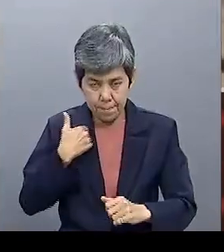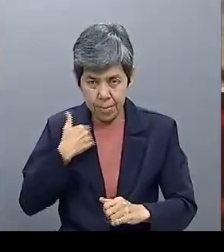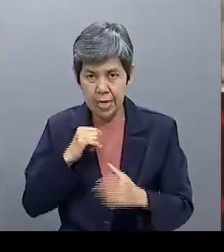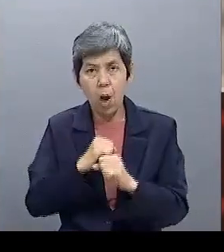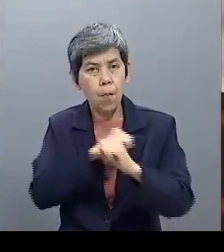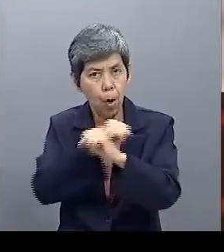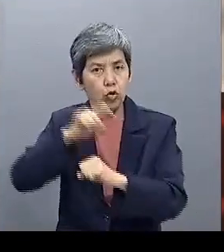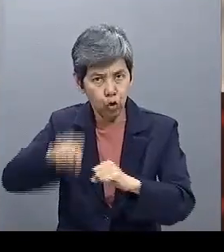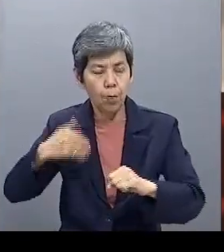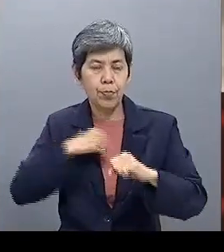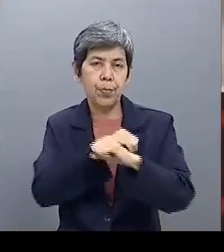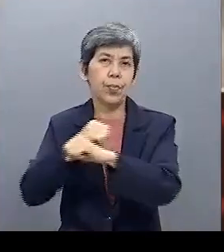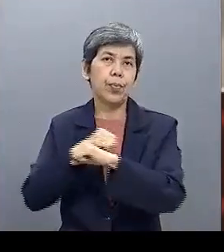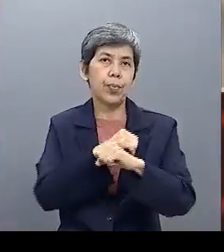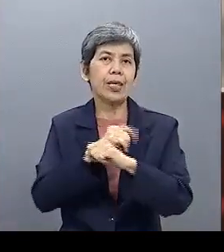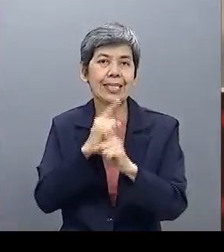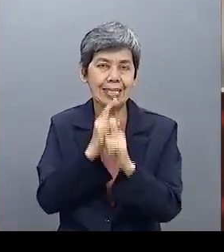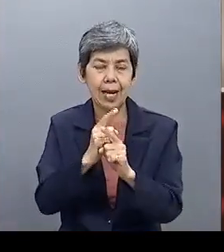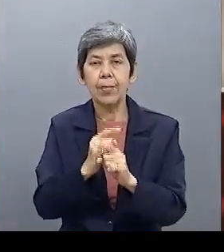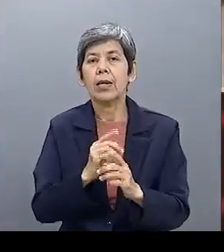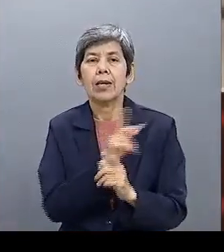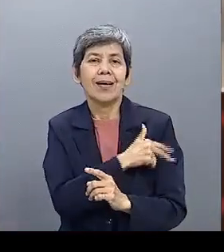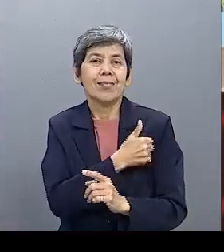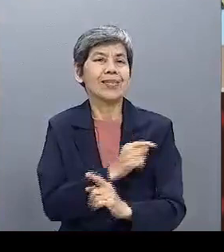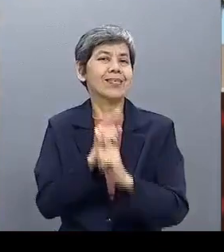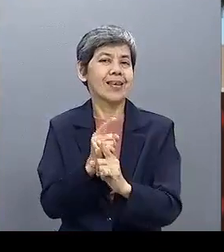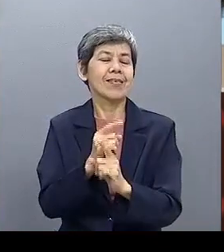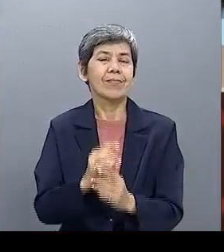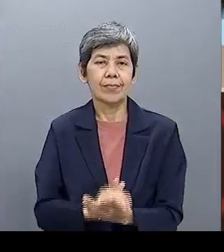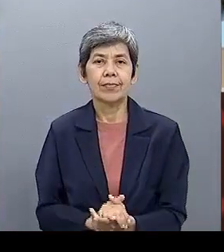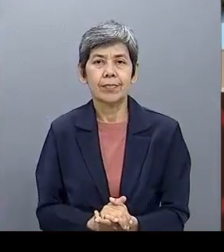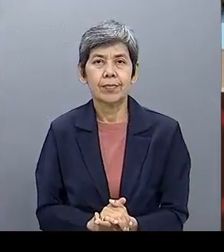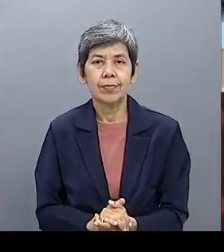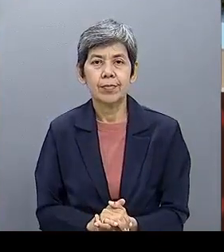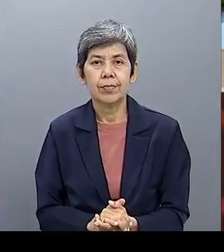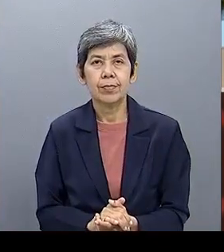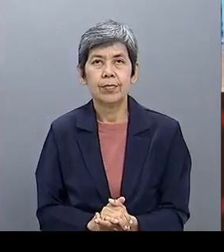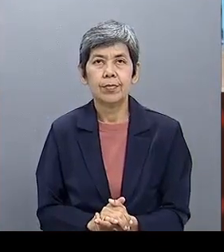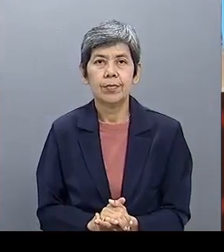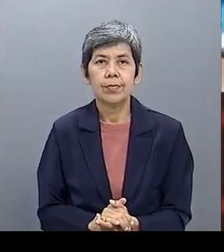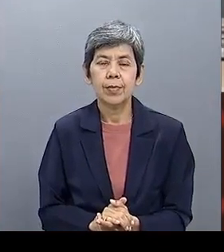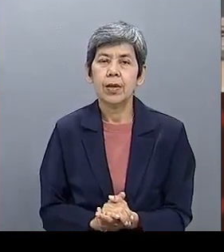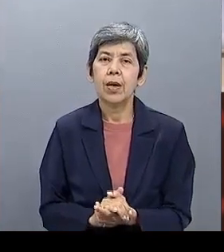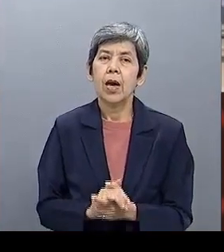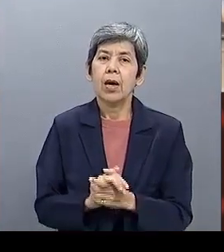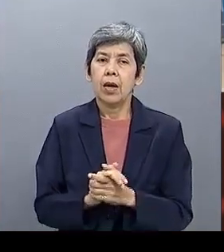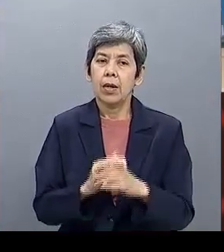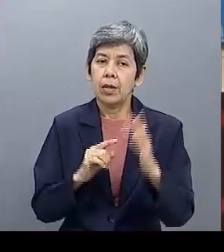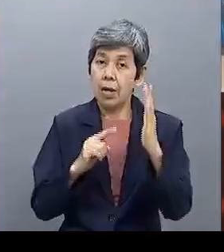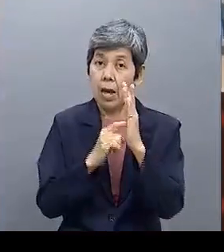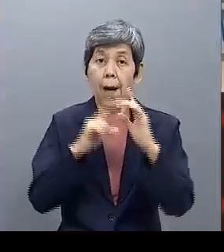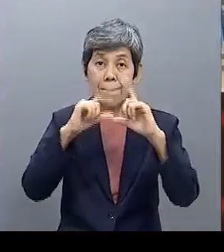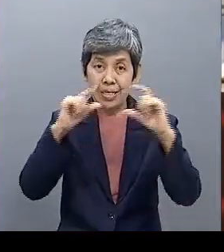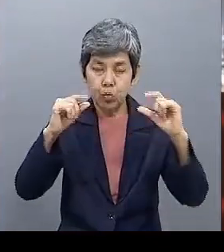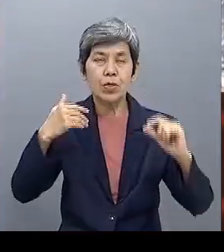ตามที่สาธารณสุขกำหนดอย่างเคร่งครัดแต่ส่วนที่จังหวัดเพชรบูรณ์นะครับที่พบผู้ป่วยติดเชื้อ